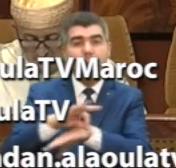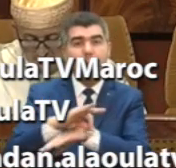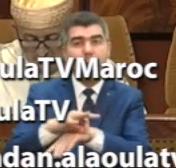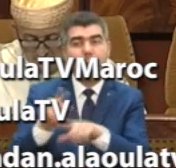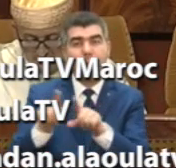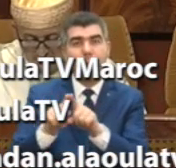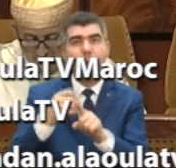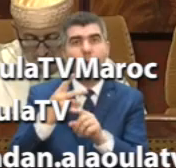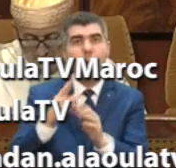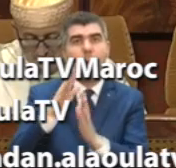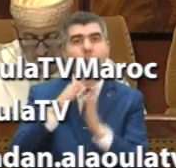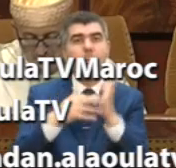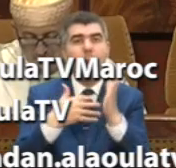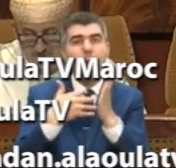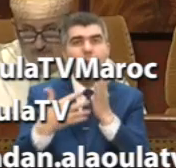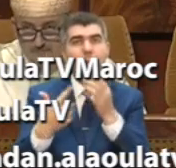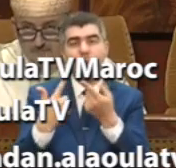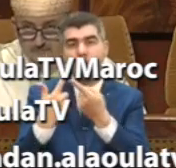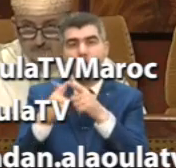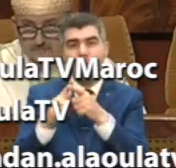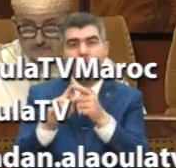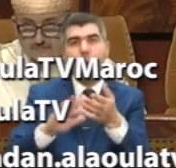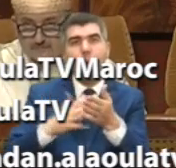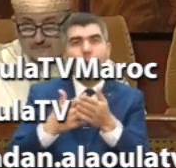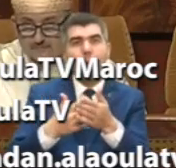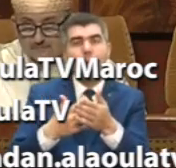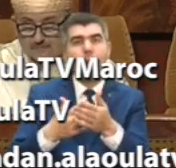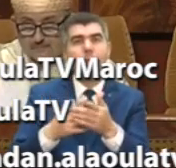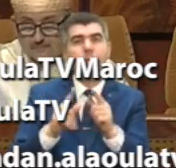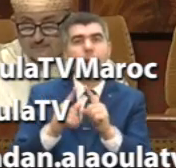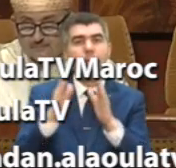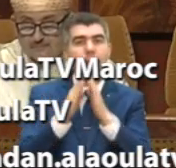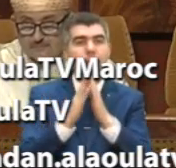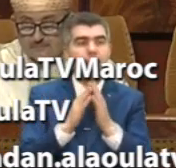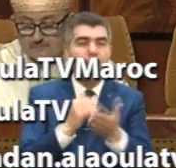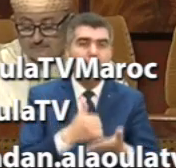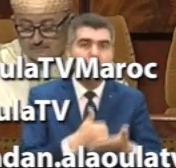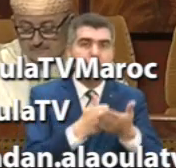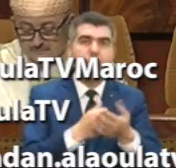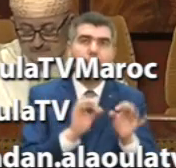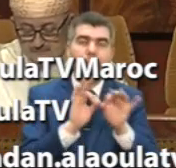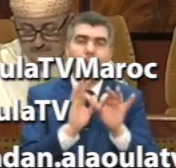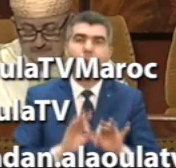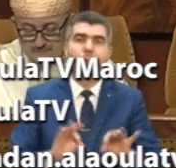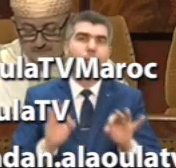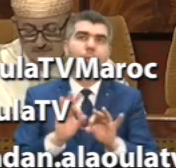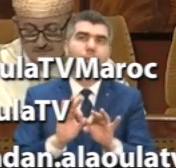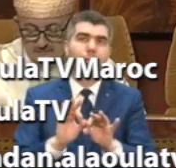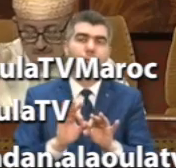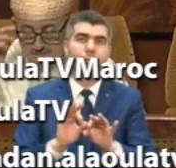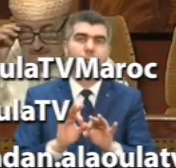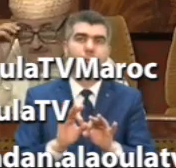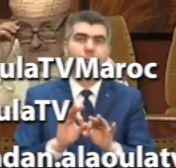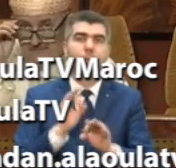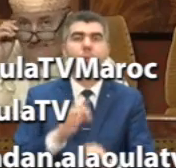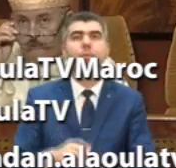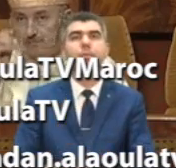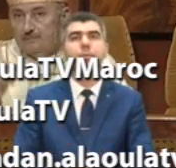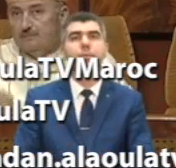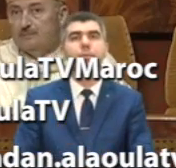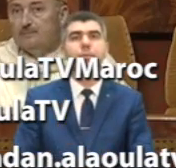نهائيا، طحنت على جميع المستويات الطبقه المتوسطه، حتى في مجال السكن ما استفدتش وما خدتش النصيب